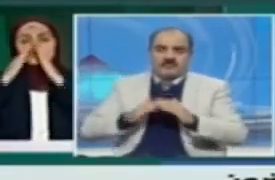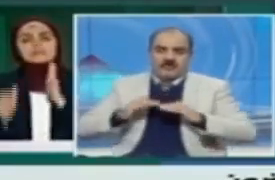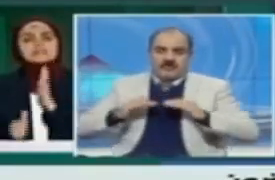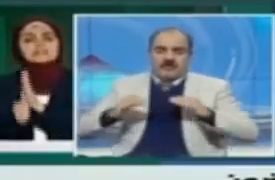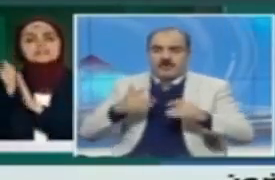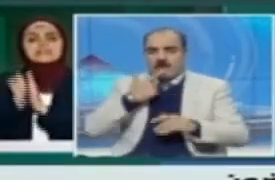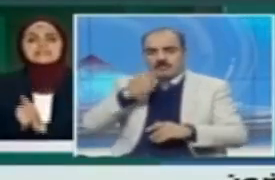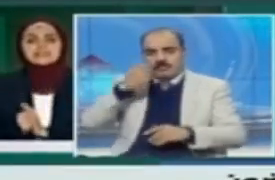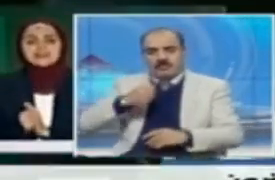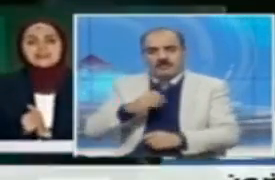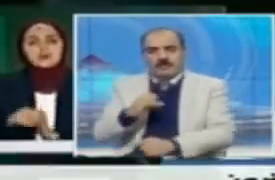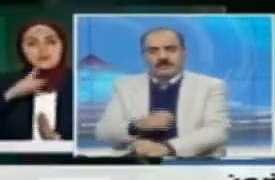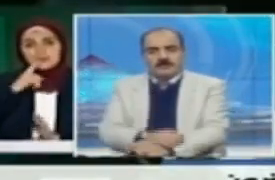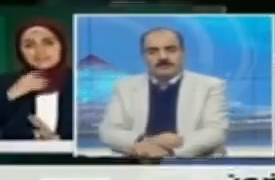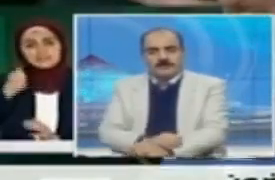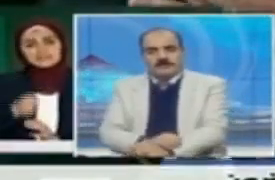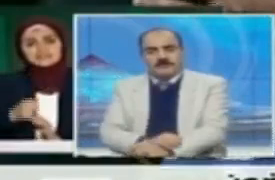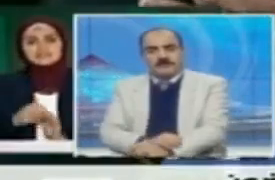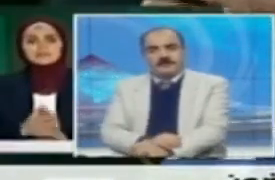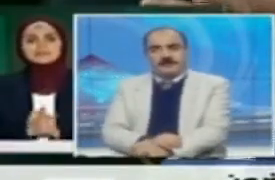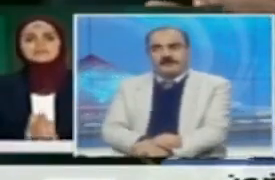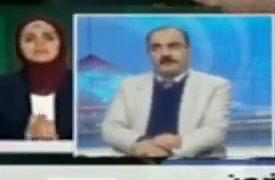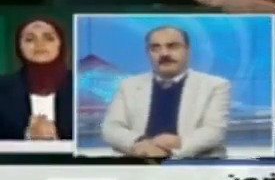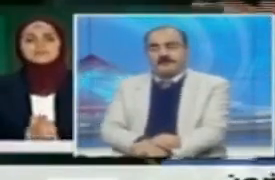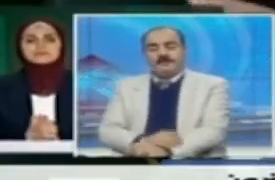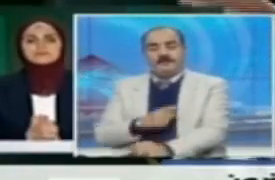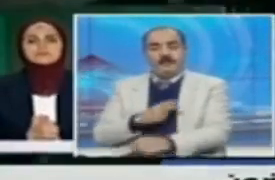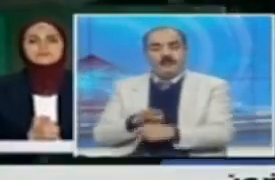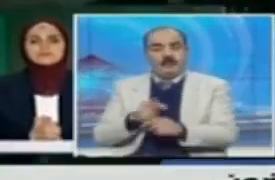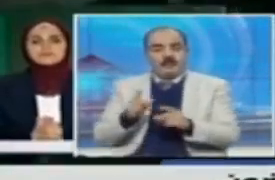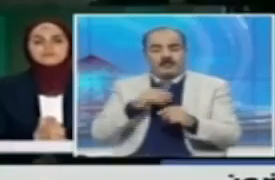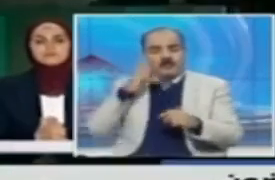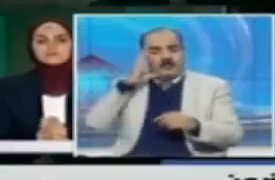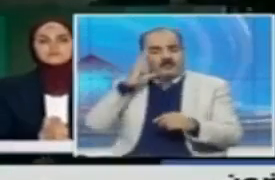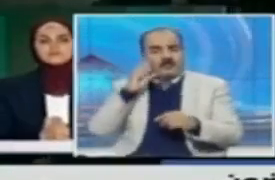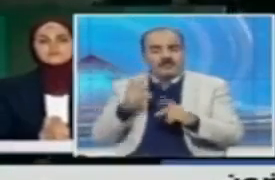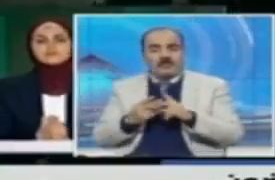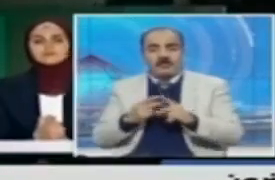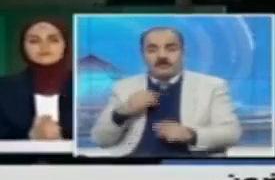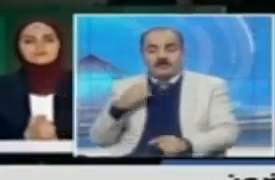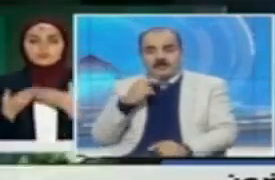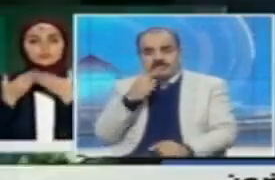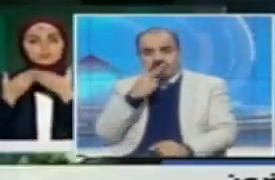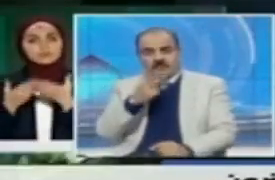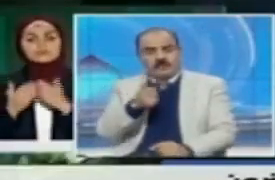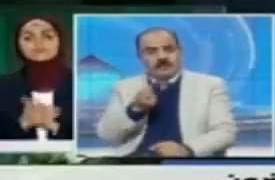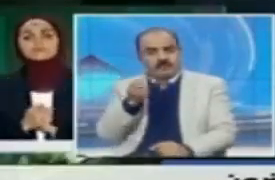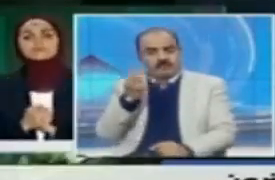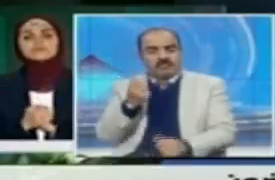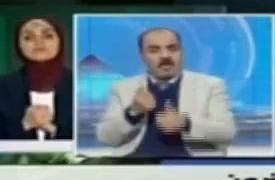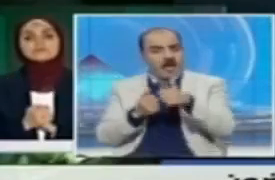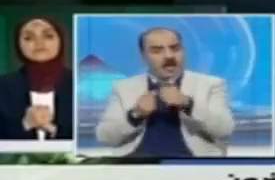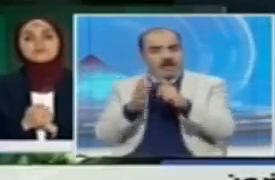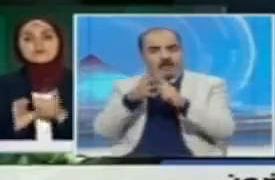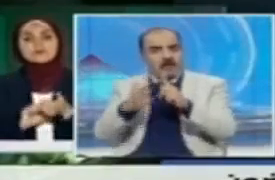وكل سنة وانت طيب يا رئيس. بإثناء وفخر جاءت ردة فعل الرئيس السيسي على هذه النماذج